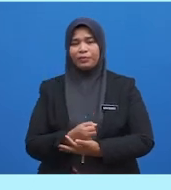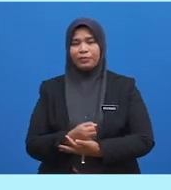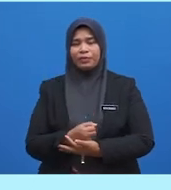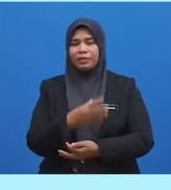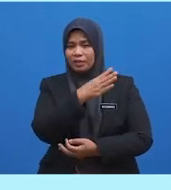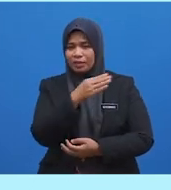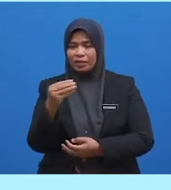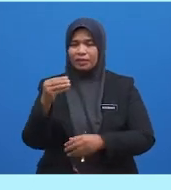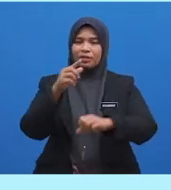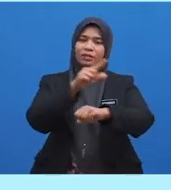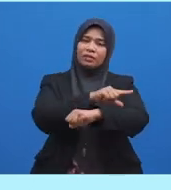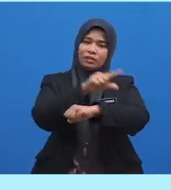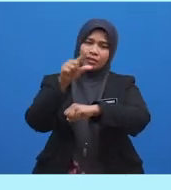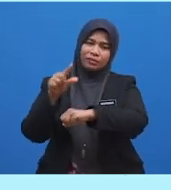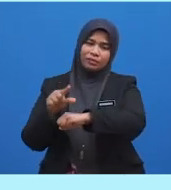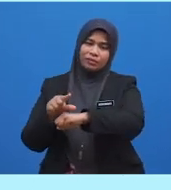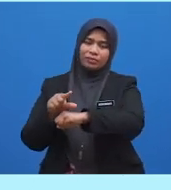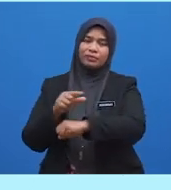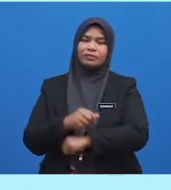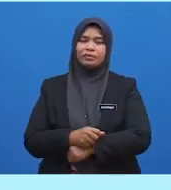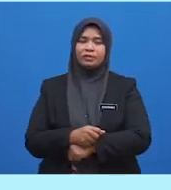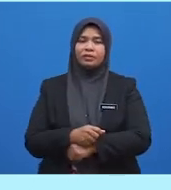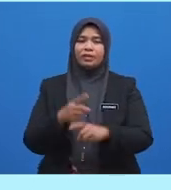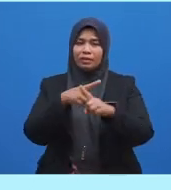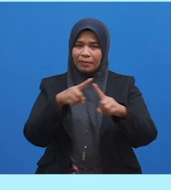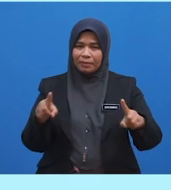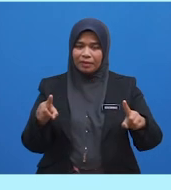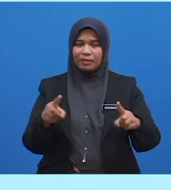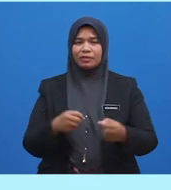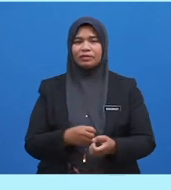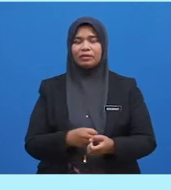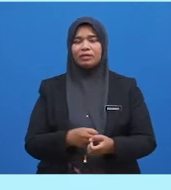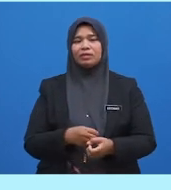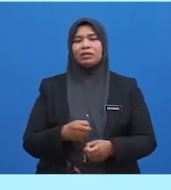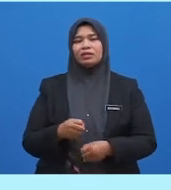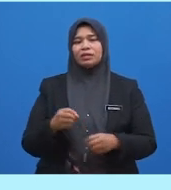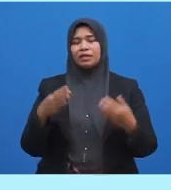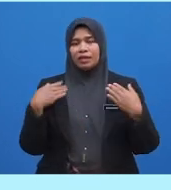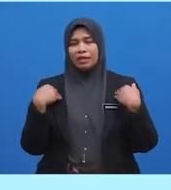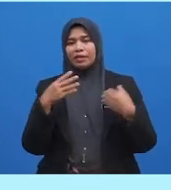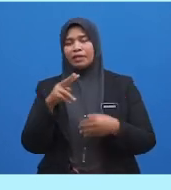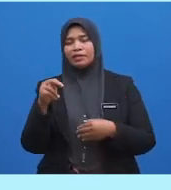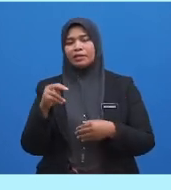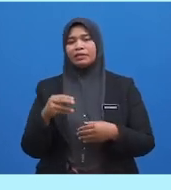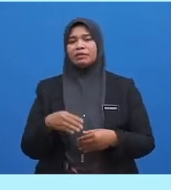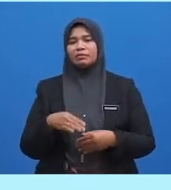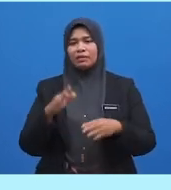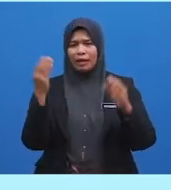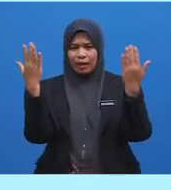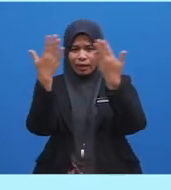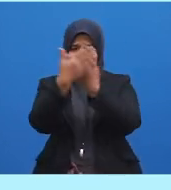dan gunung Ganang tetapi suasananya agak